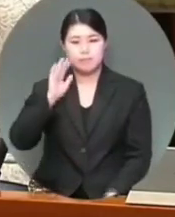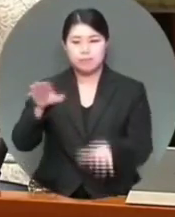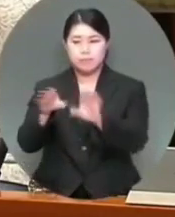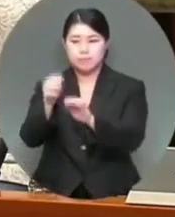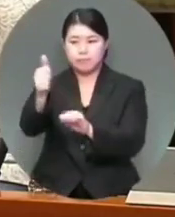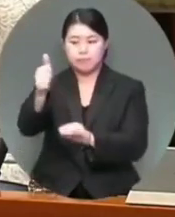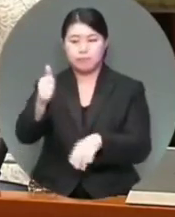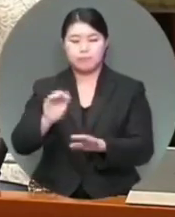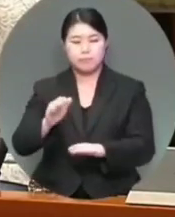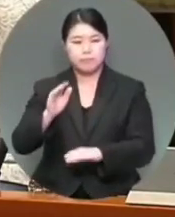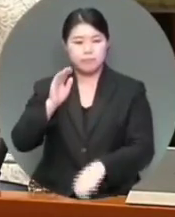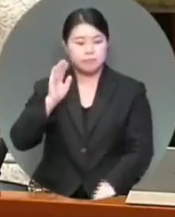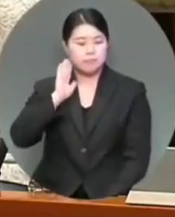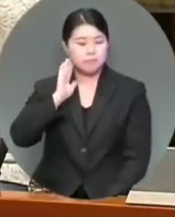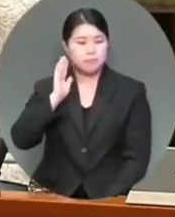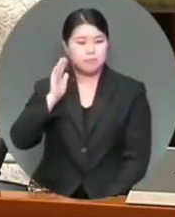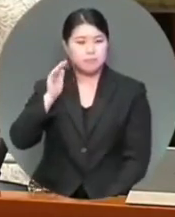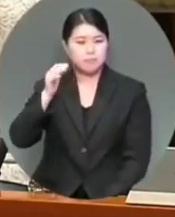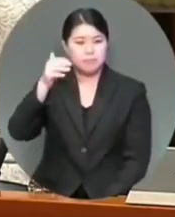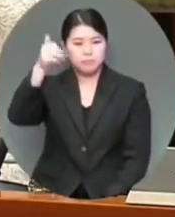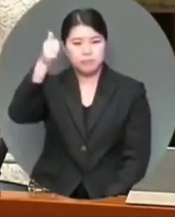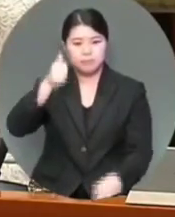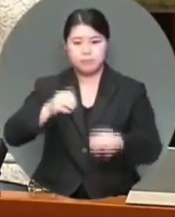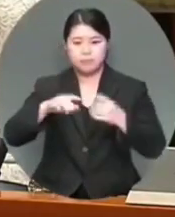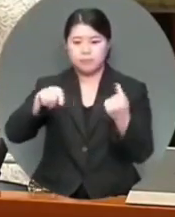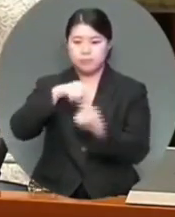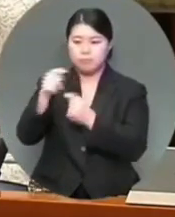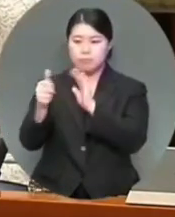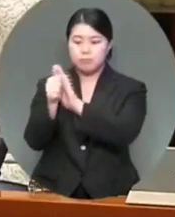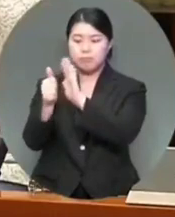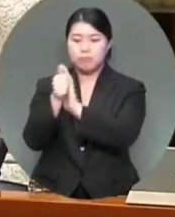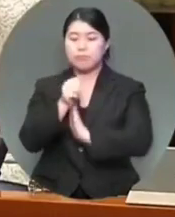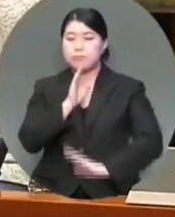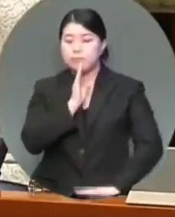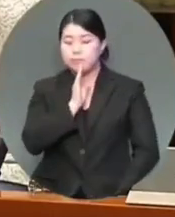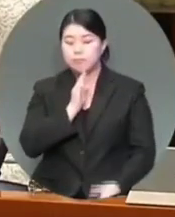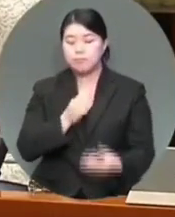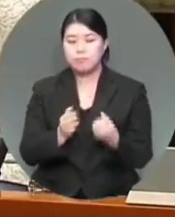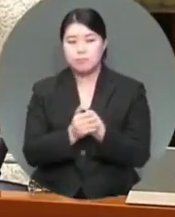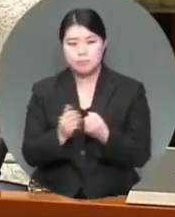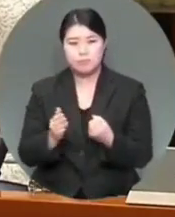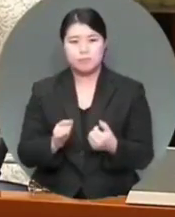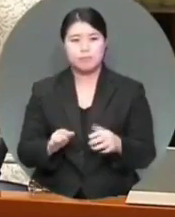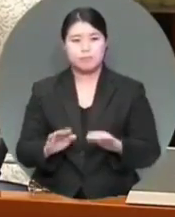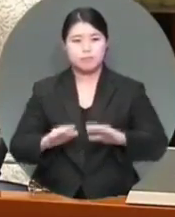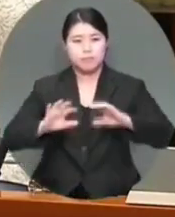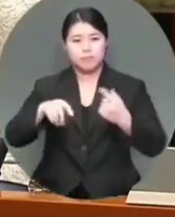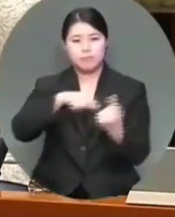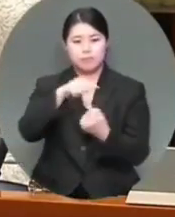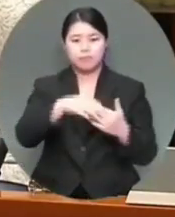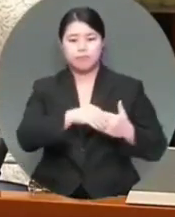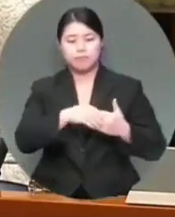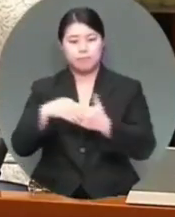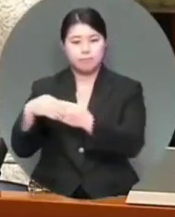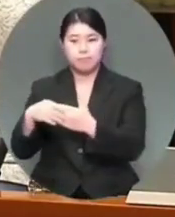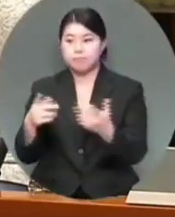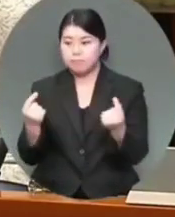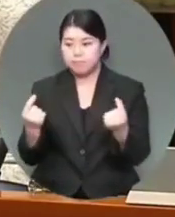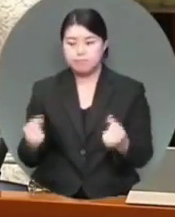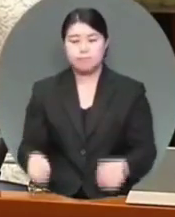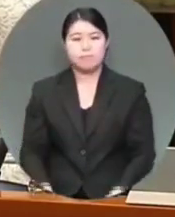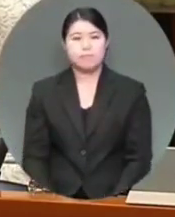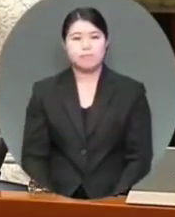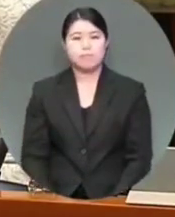총리는 대통령이 국정을 보좌하는 역할을 하기 때문에 이 국정을 이끌어 나가는 거죠.